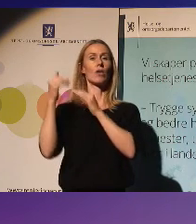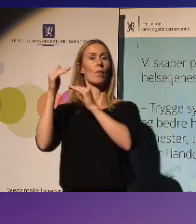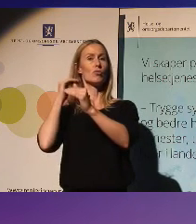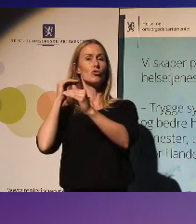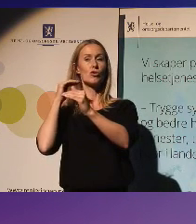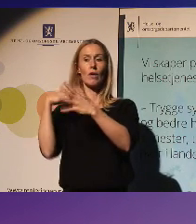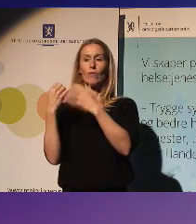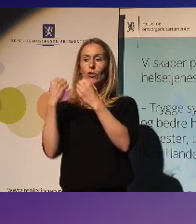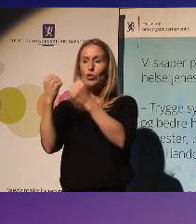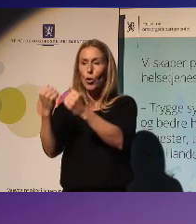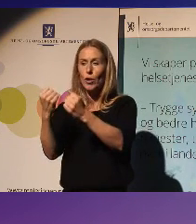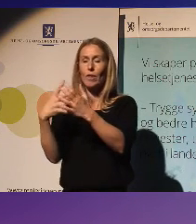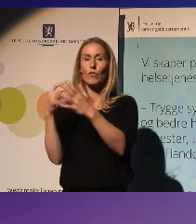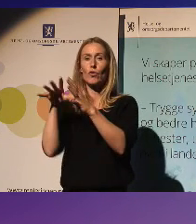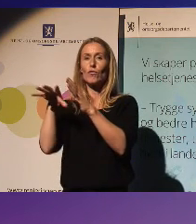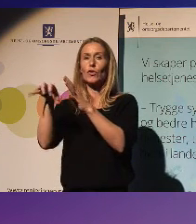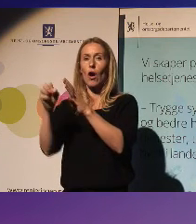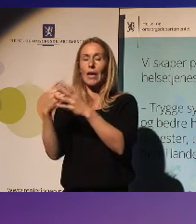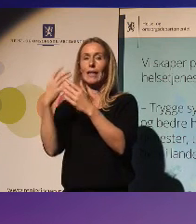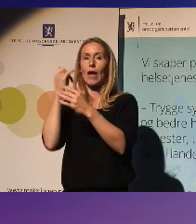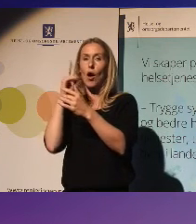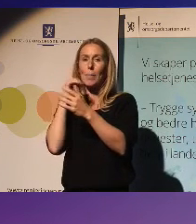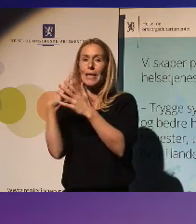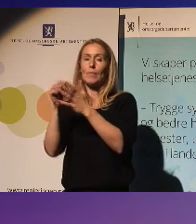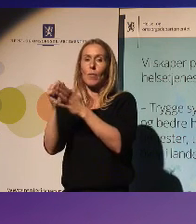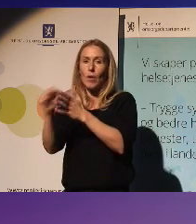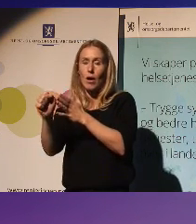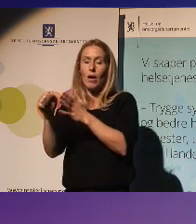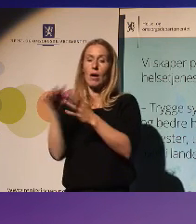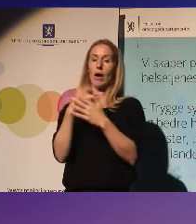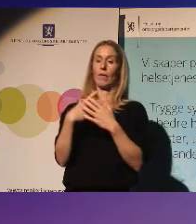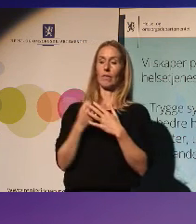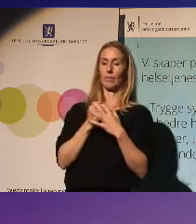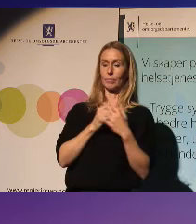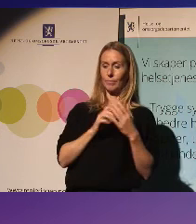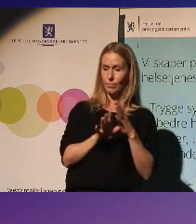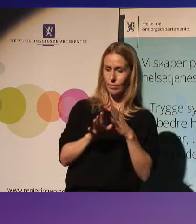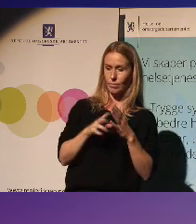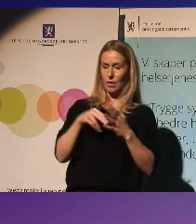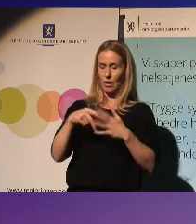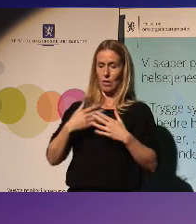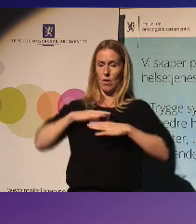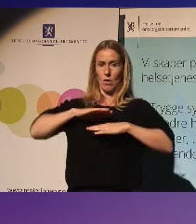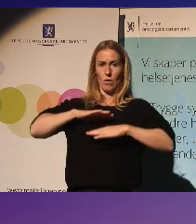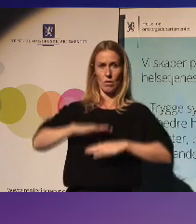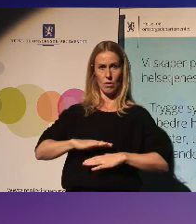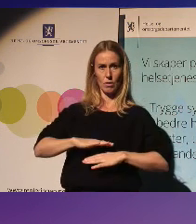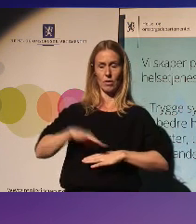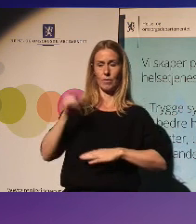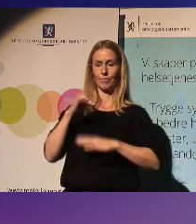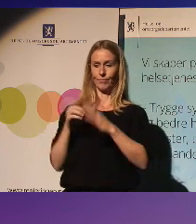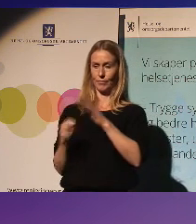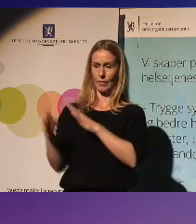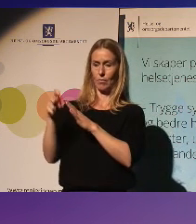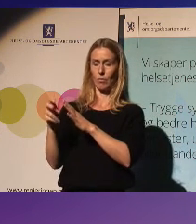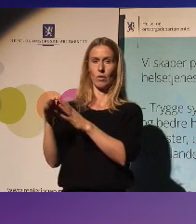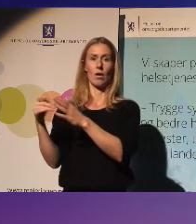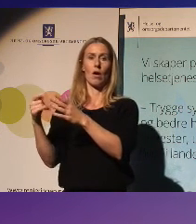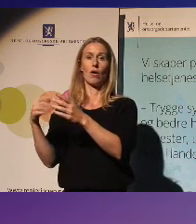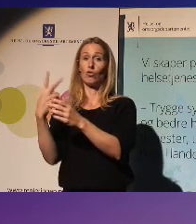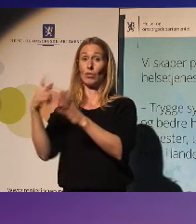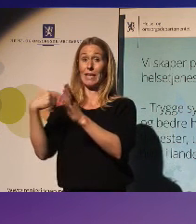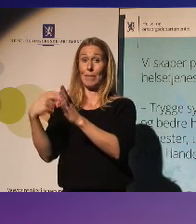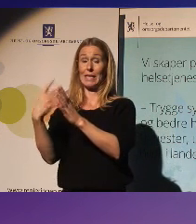denne mobilladeren. Han pustet dypt, tok peiling på bussholdeplassen, og to timer etterpå så kom han tilbake inn i dagligstua